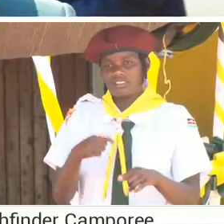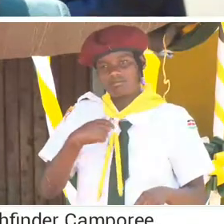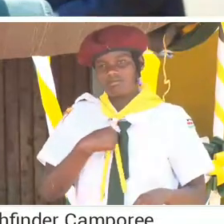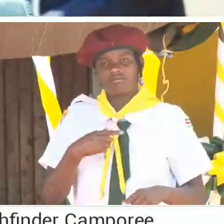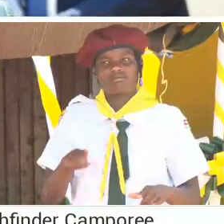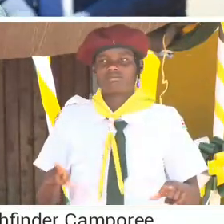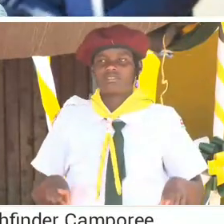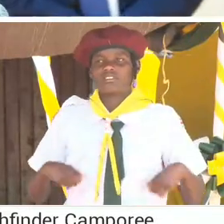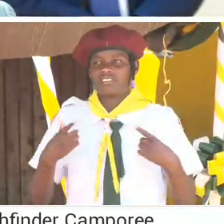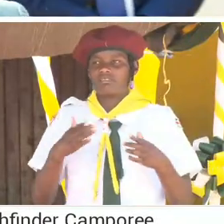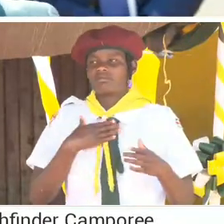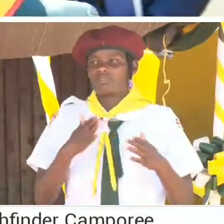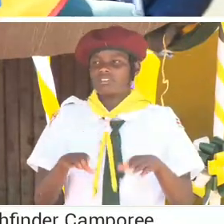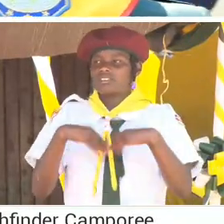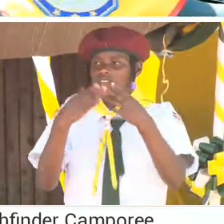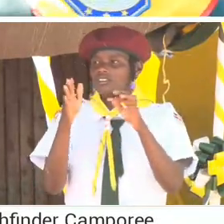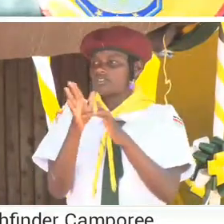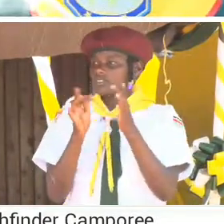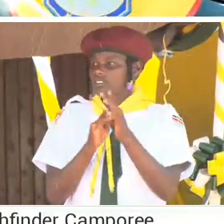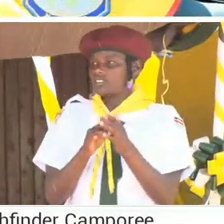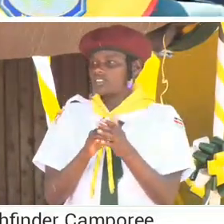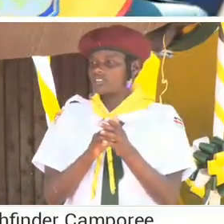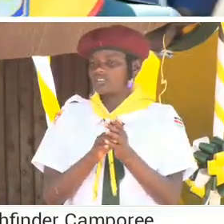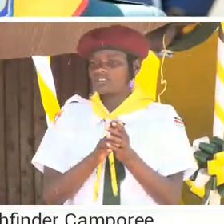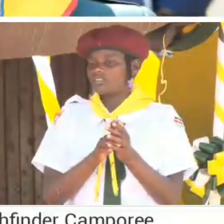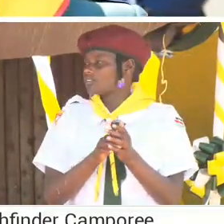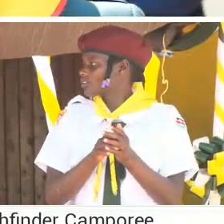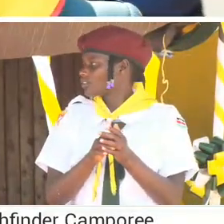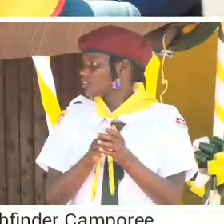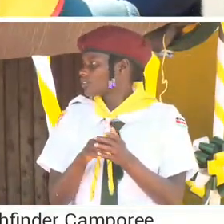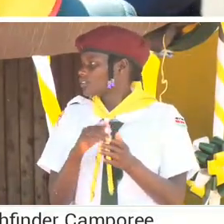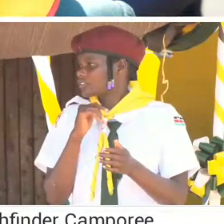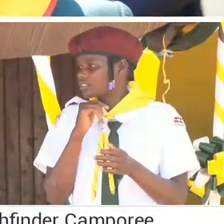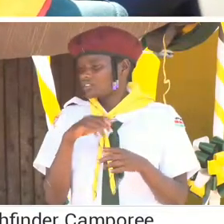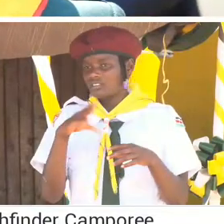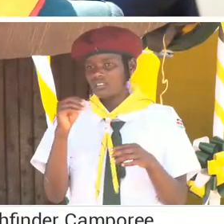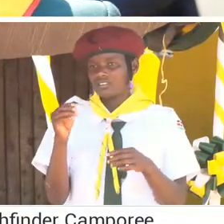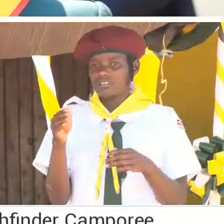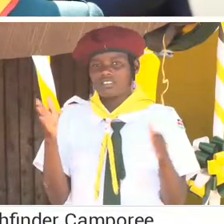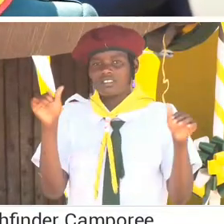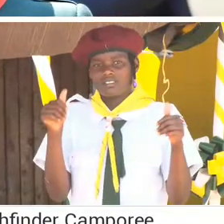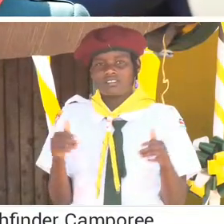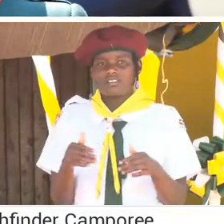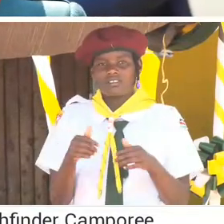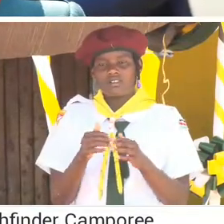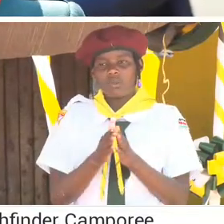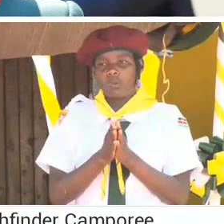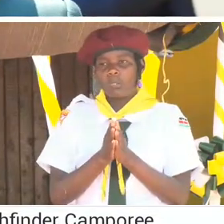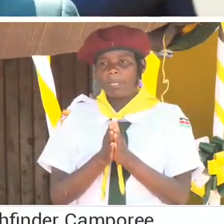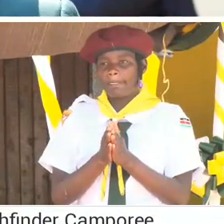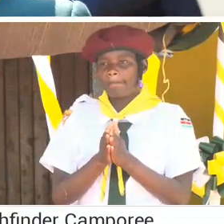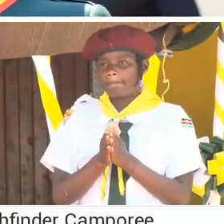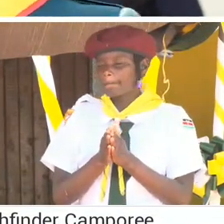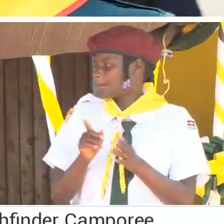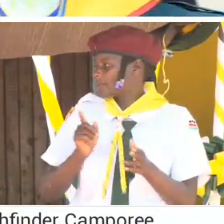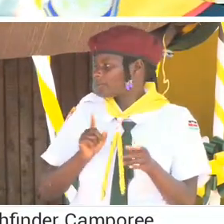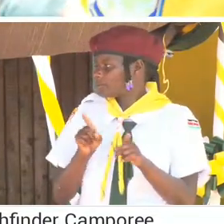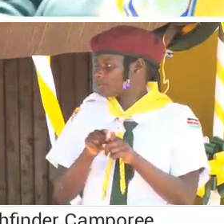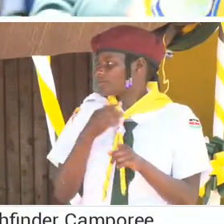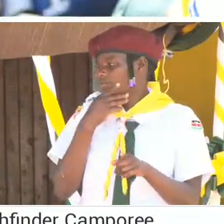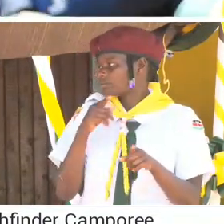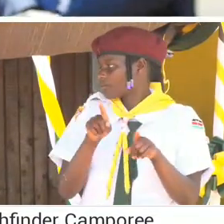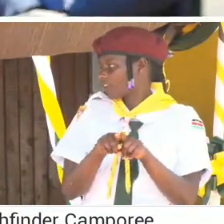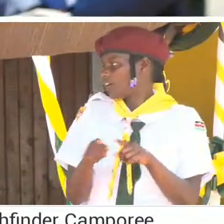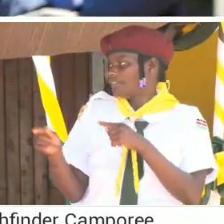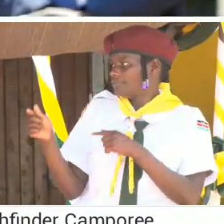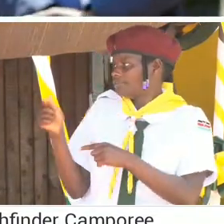Yesu. Nataka kuanza upya. Njoo. Usione haya mama, dada, nini kinakuzuia? Sogea.